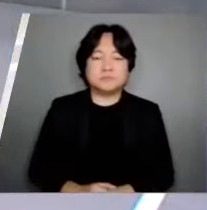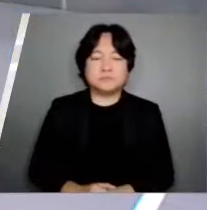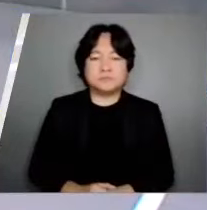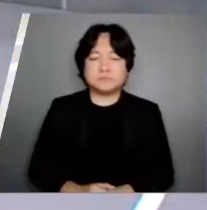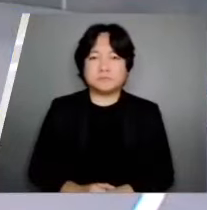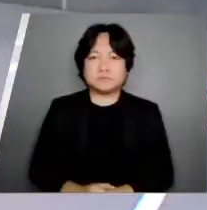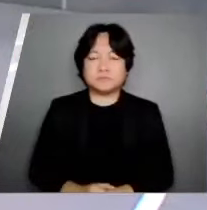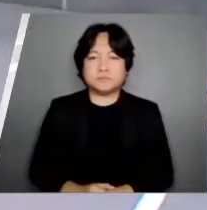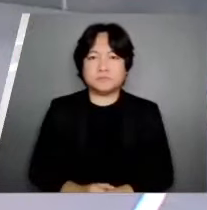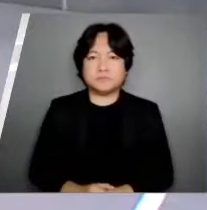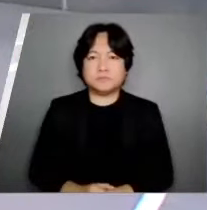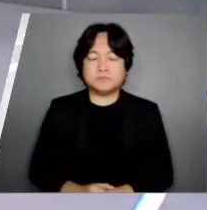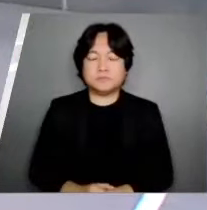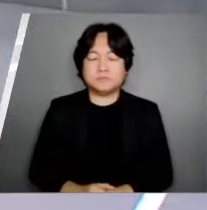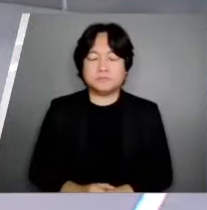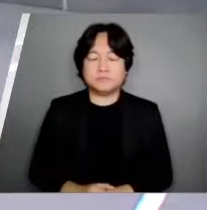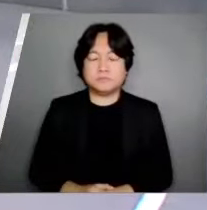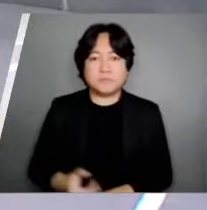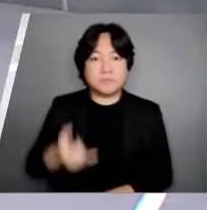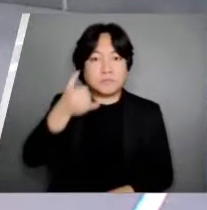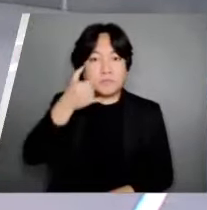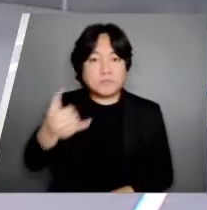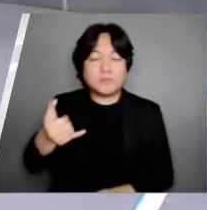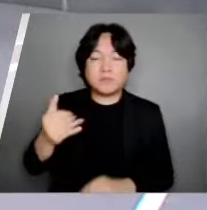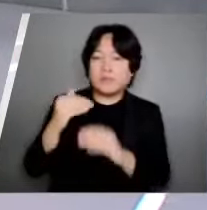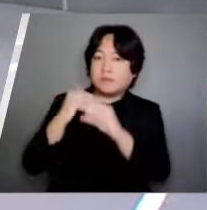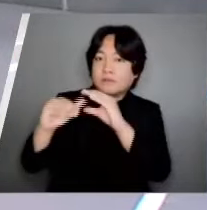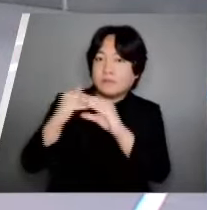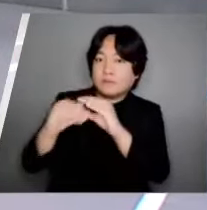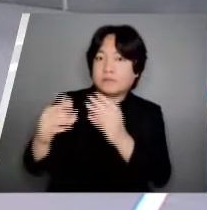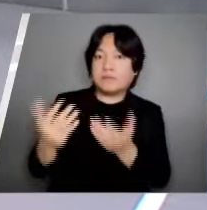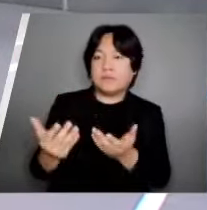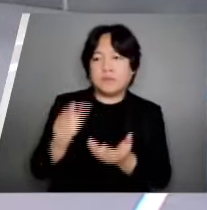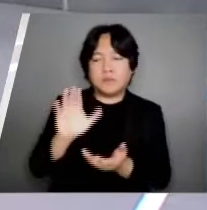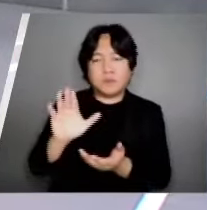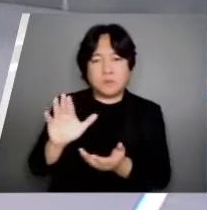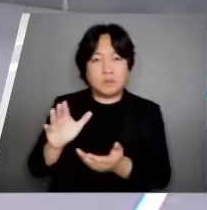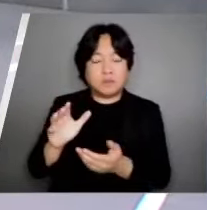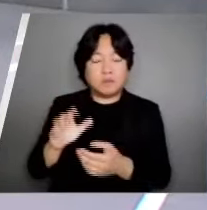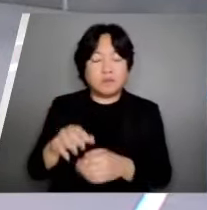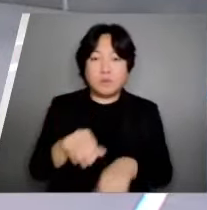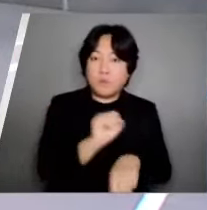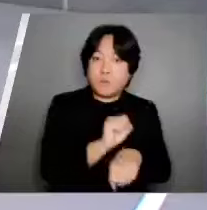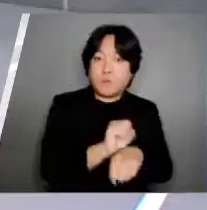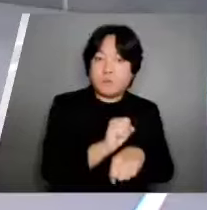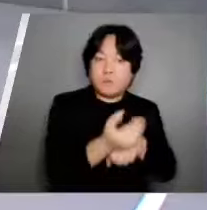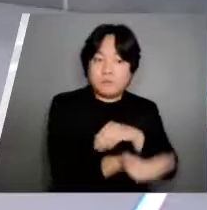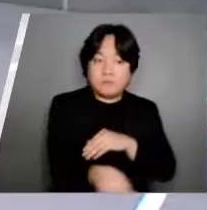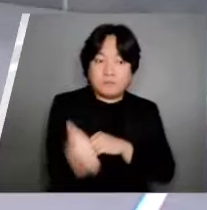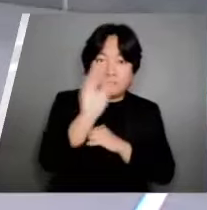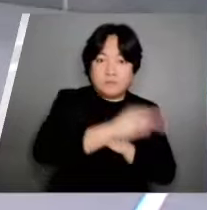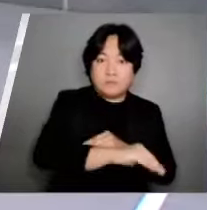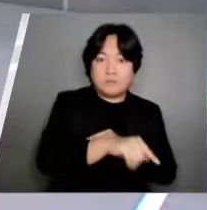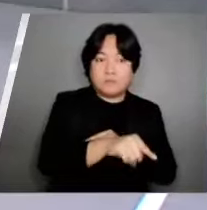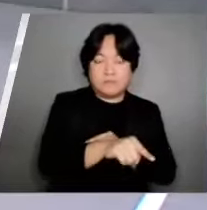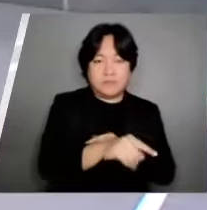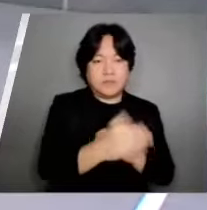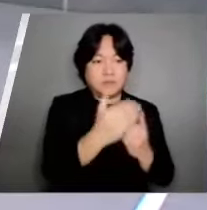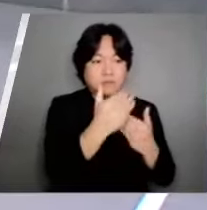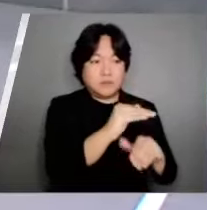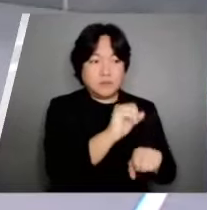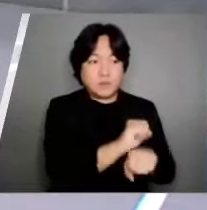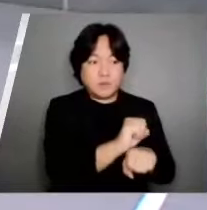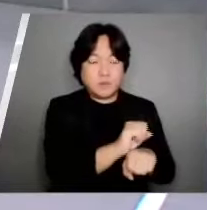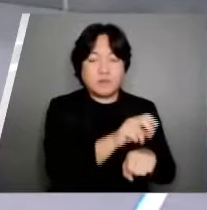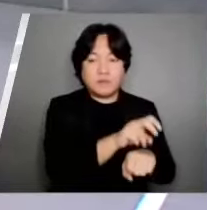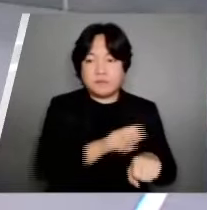Ang mga tawag, email at iba pang mensahe sa labas ng kanilang work hours pwedeng hindi sagutin ng mga empleyado sa Australia. Dahil po yan sa kanilang